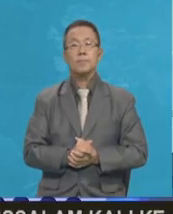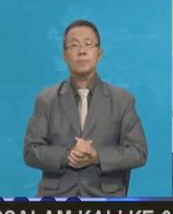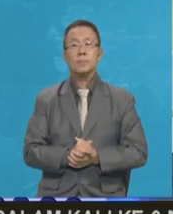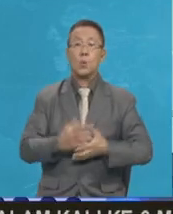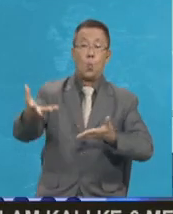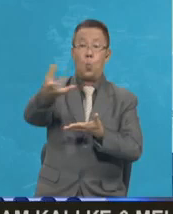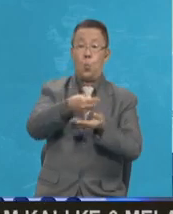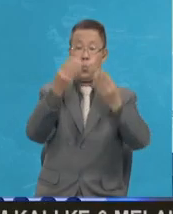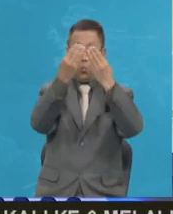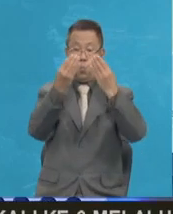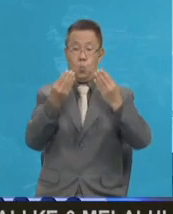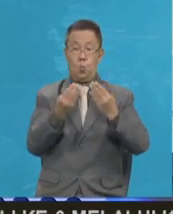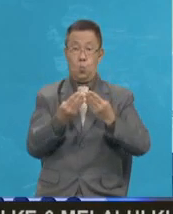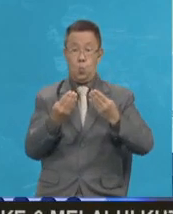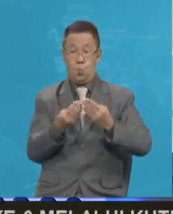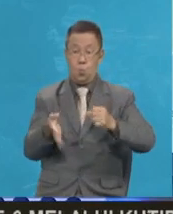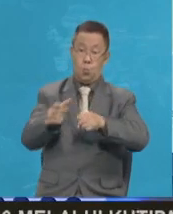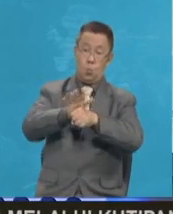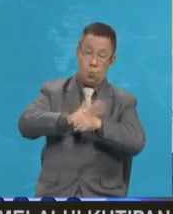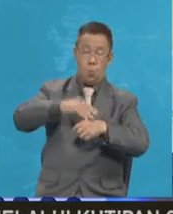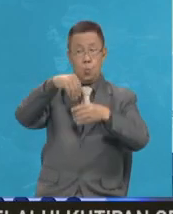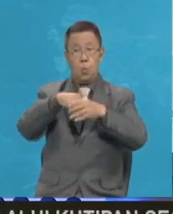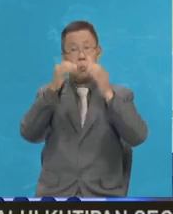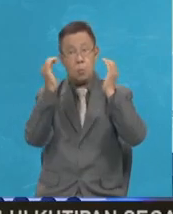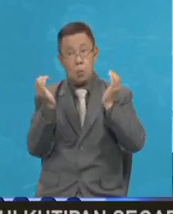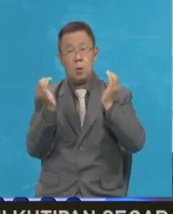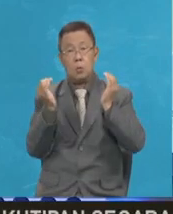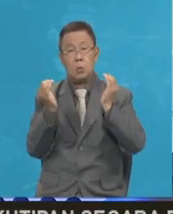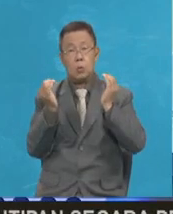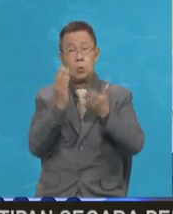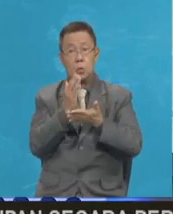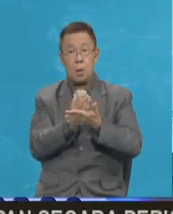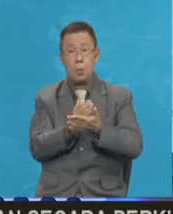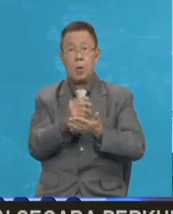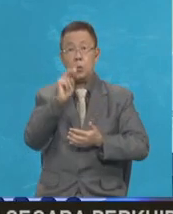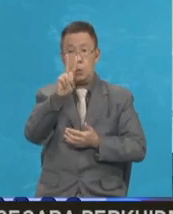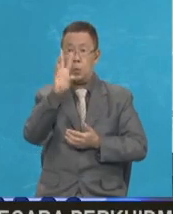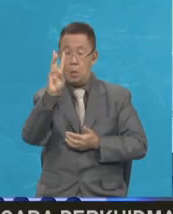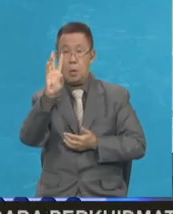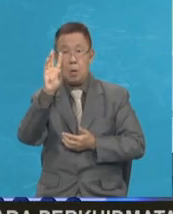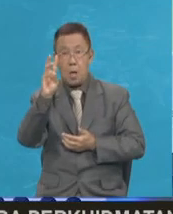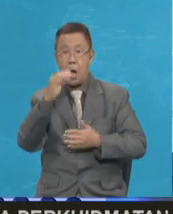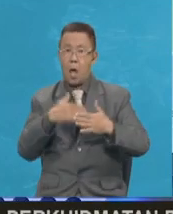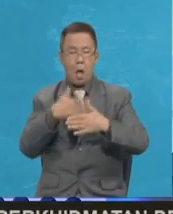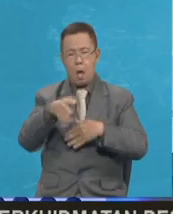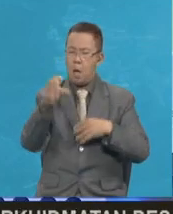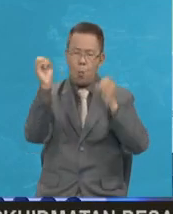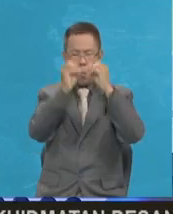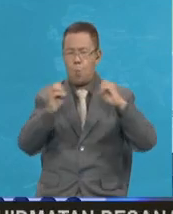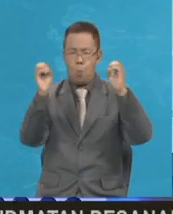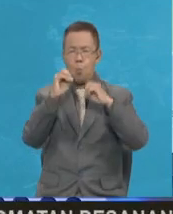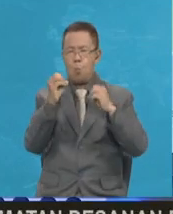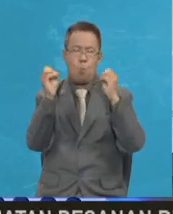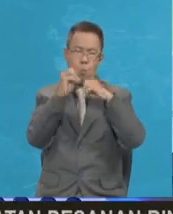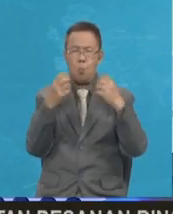Hai jumlah keseluruhan kejangkitan ke Vietnam tindih negara Brunei Darussalam kekal 266 selepas jarkeys baru